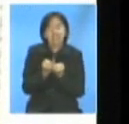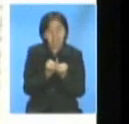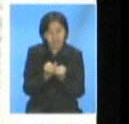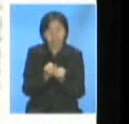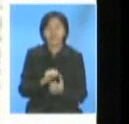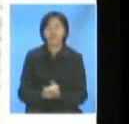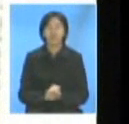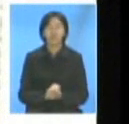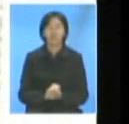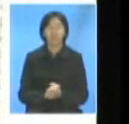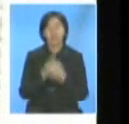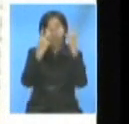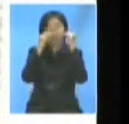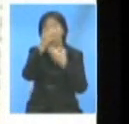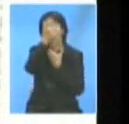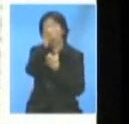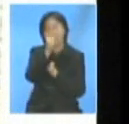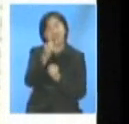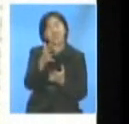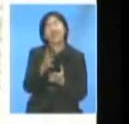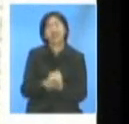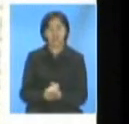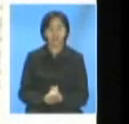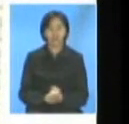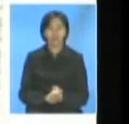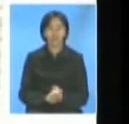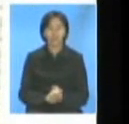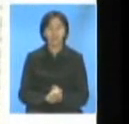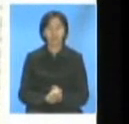เลยไม่ใส่ใจไงท่านประธานท่านประธานที่เคารพครับ